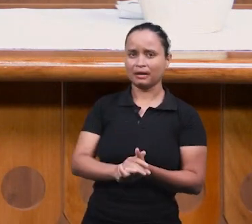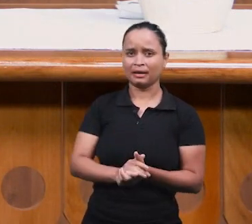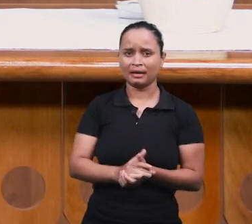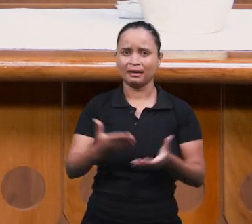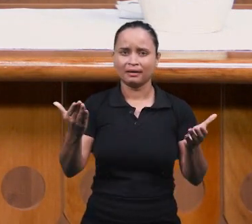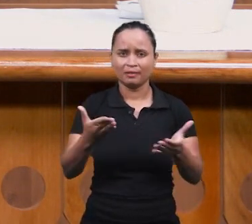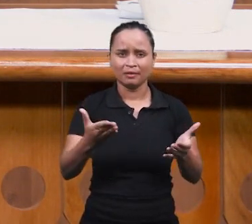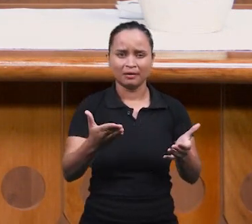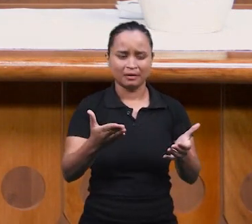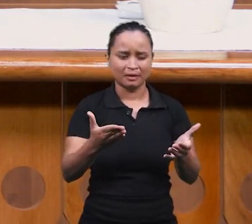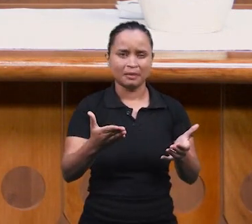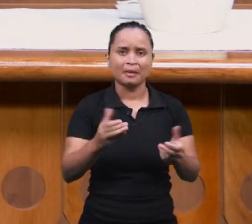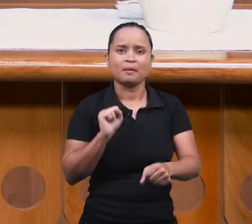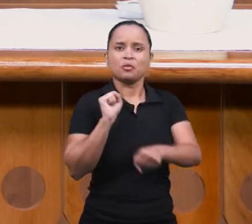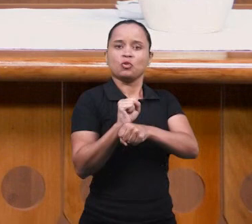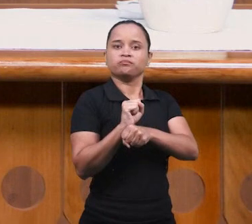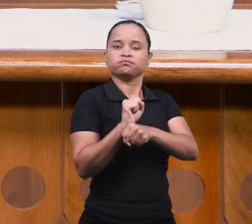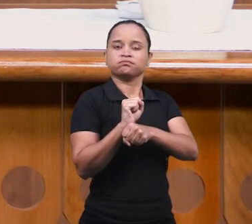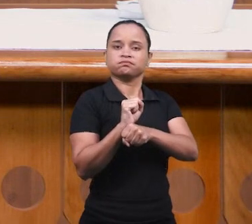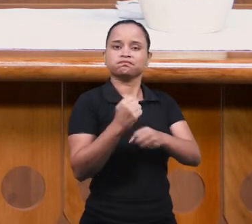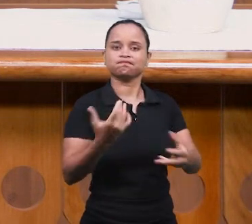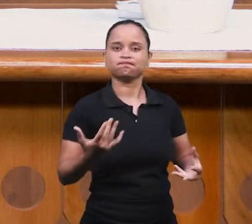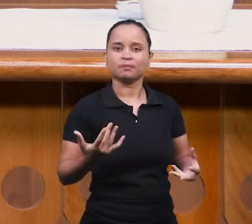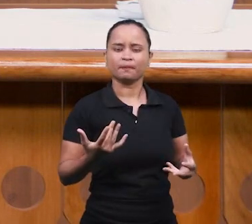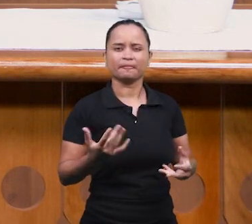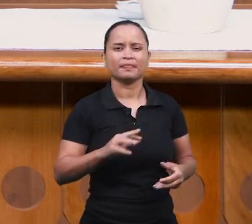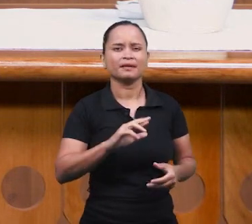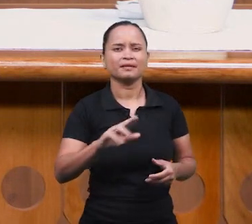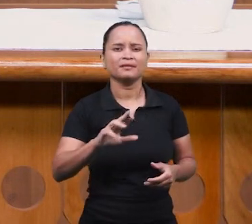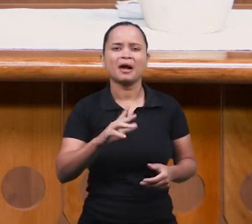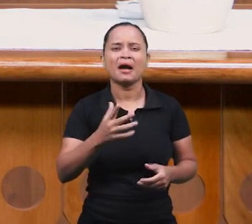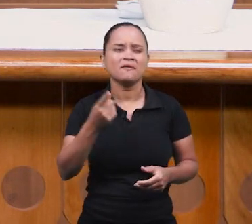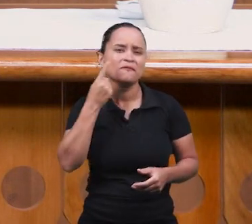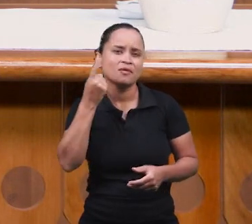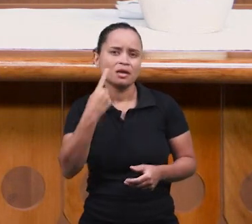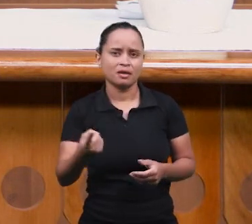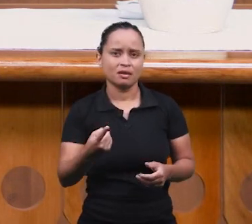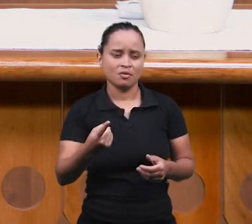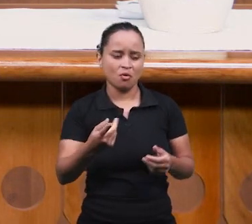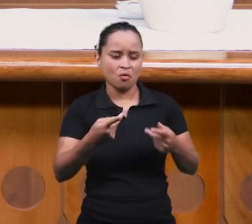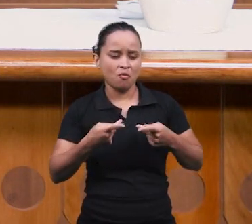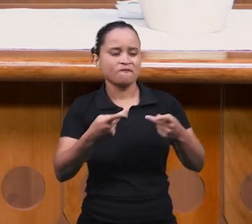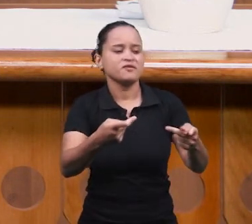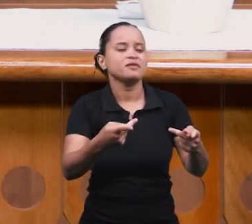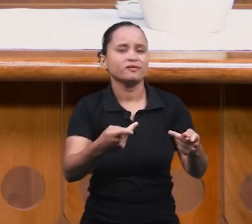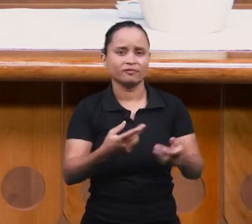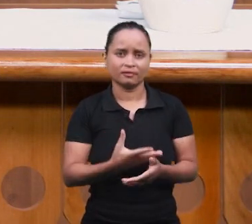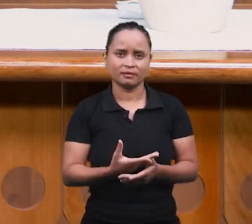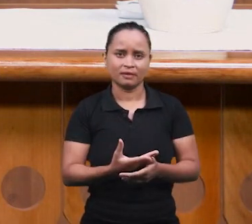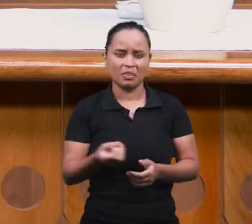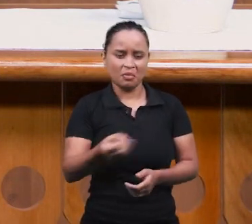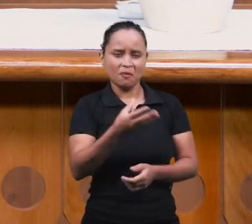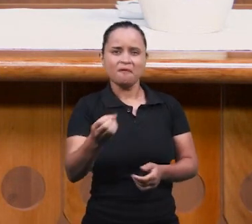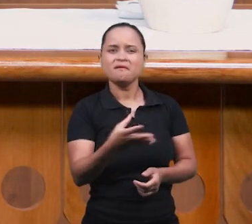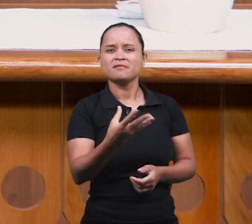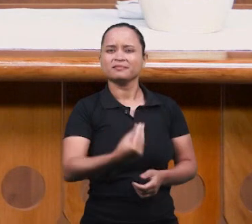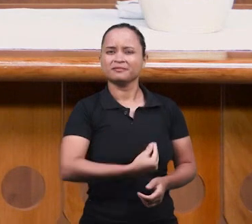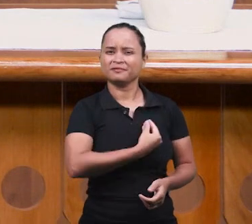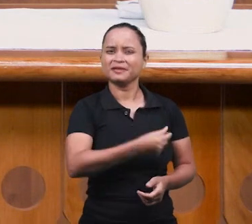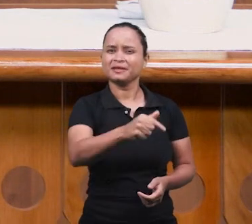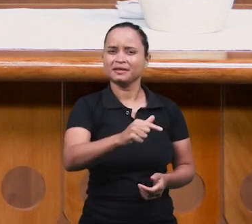nouveau vers son temps, les choses de cette vie, la vieillesse spirituelle. Retiens ce que tu as. La joie du